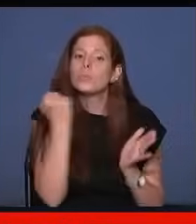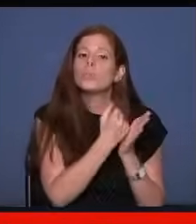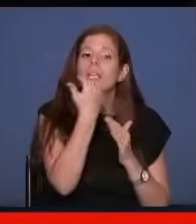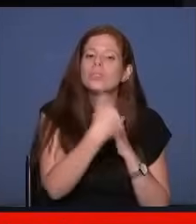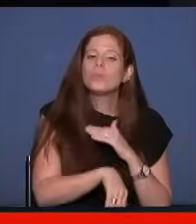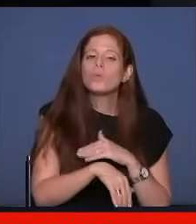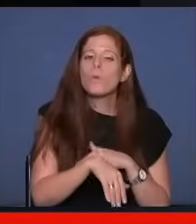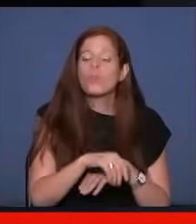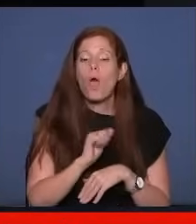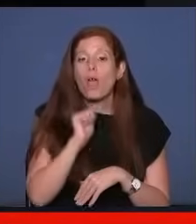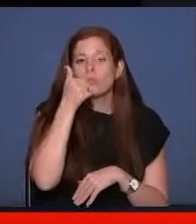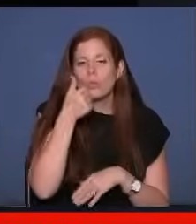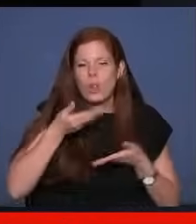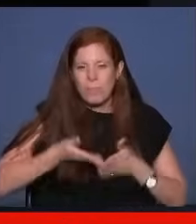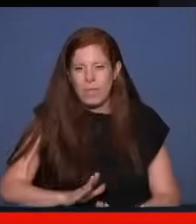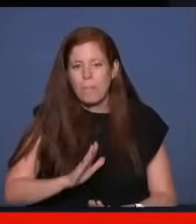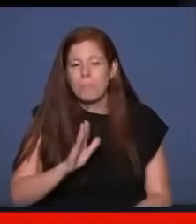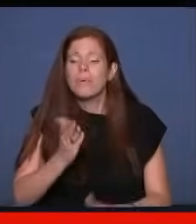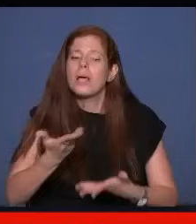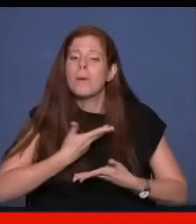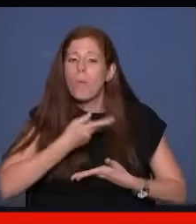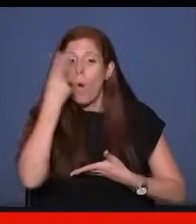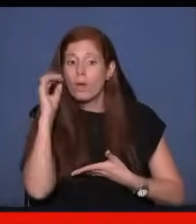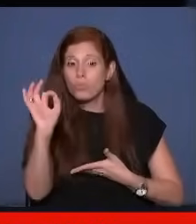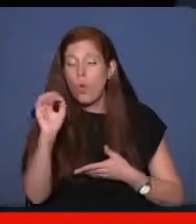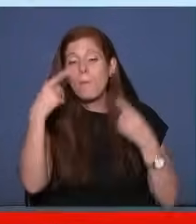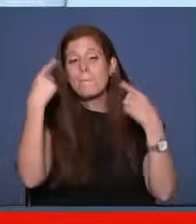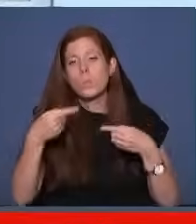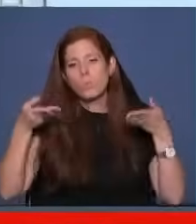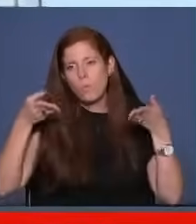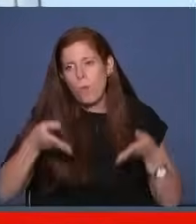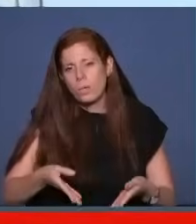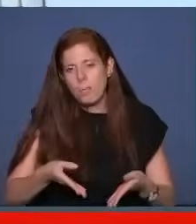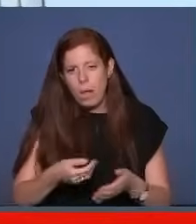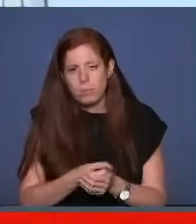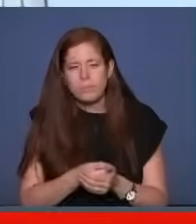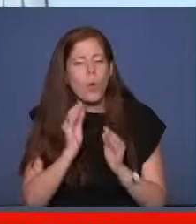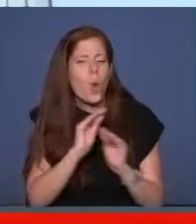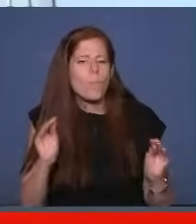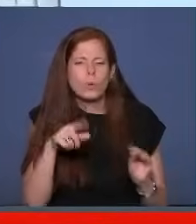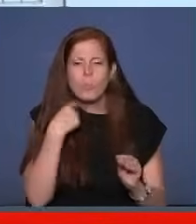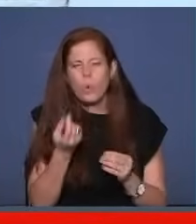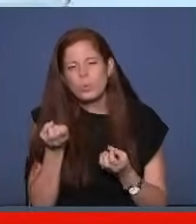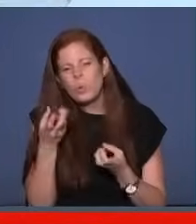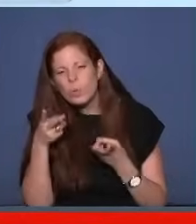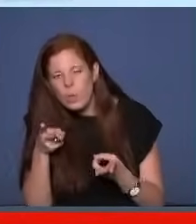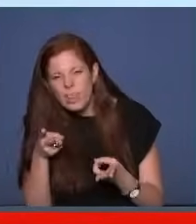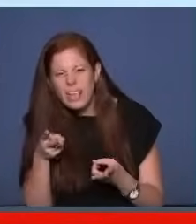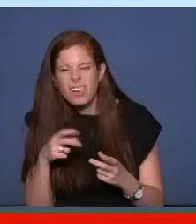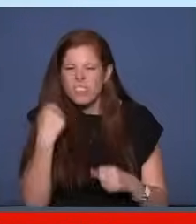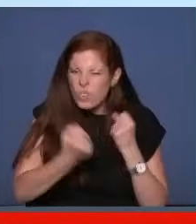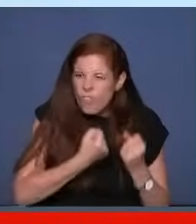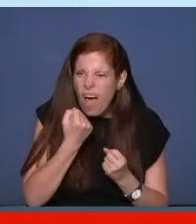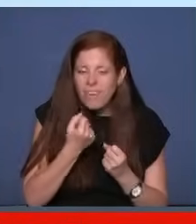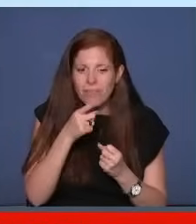של בנם, יונתן קן דרור, קיבלו הוריו ביום שבו נקבר. כל המורות שאמרו שהוא שטוטניק ושובבניק